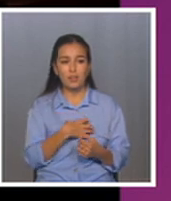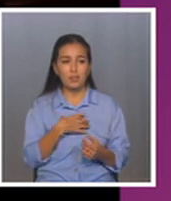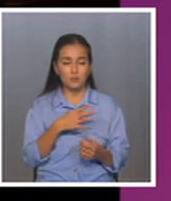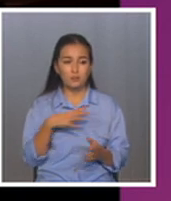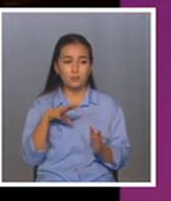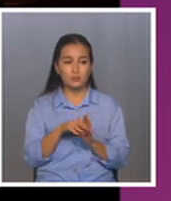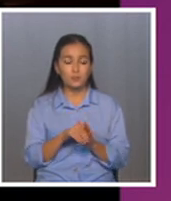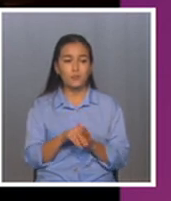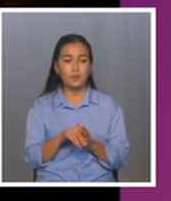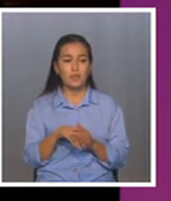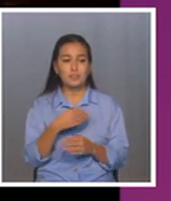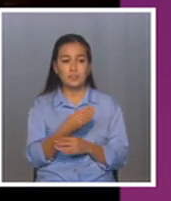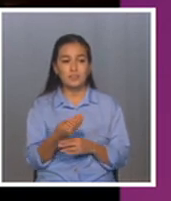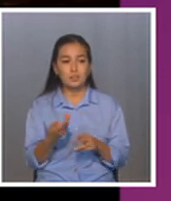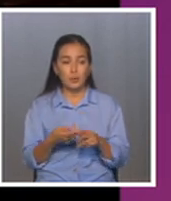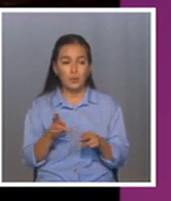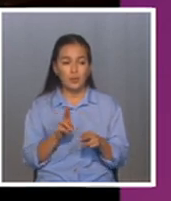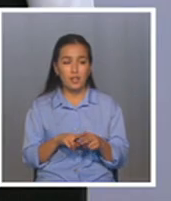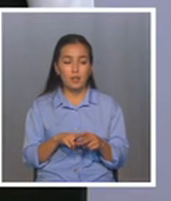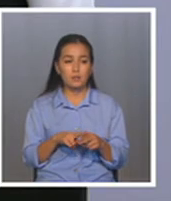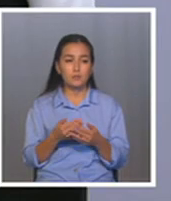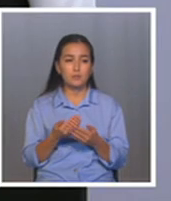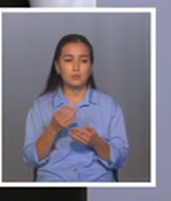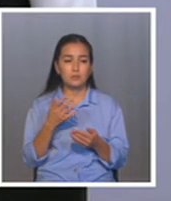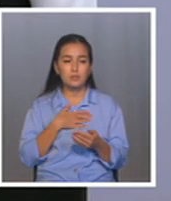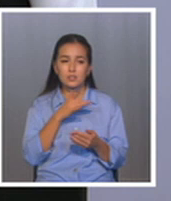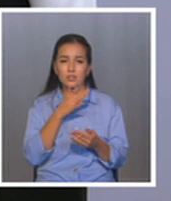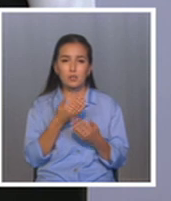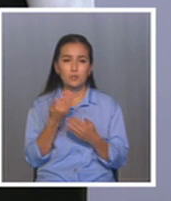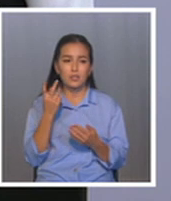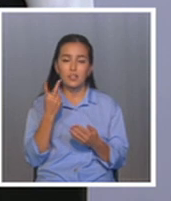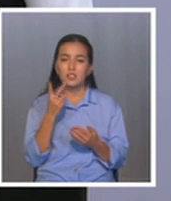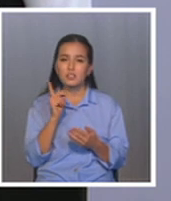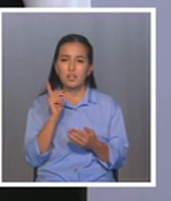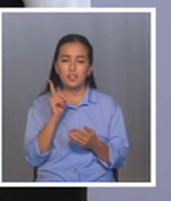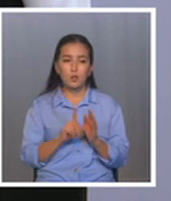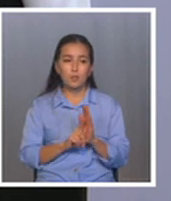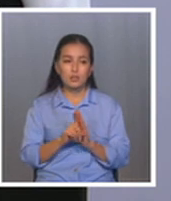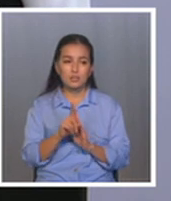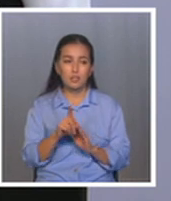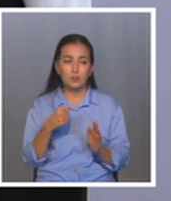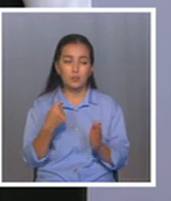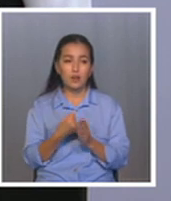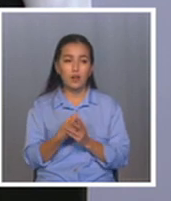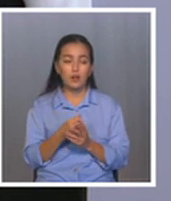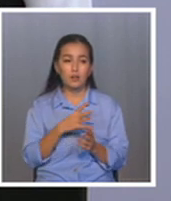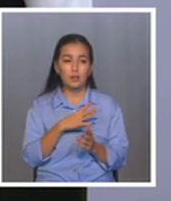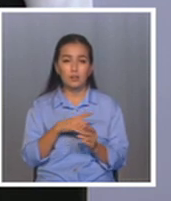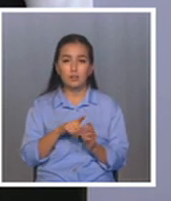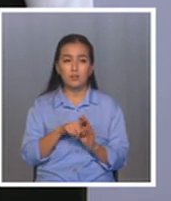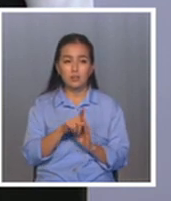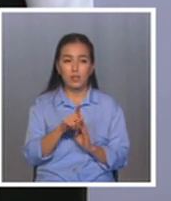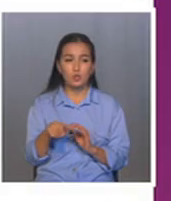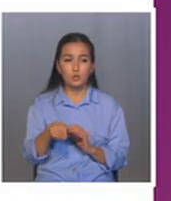сіздерде сонда біздің заманымыздан бұрынғы 2-ші ғасырдан бастап, бастау алған Ұлы Жібек